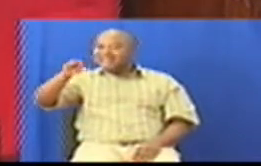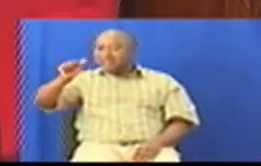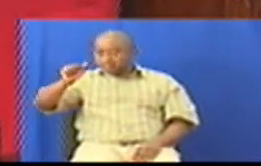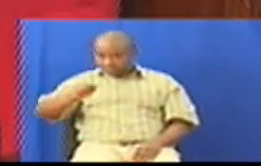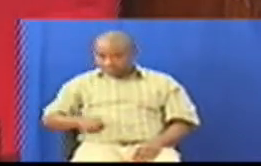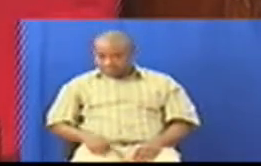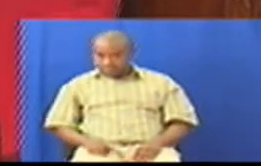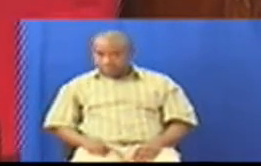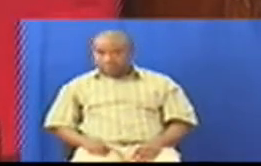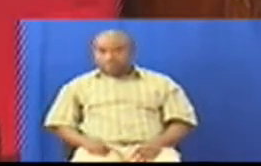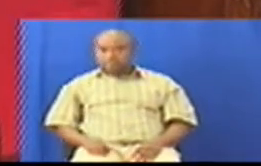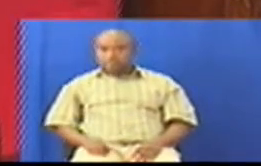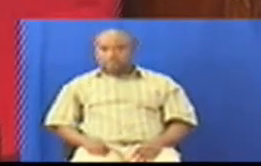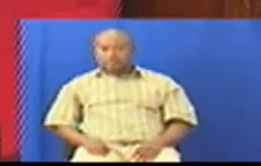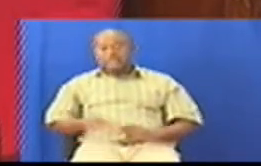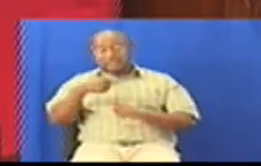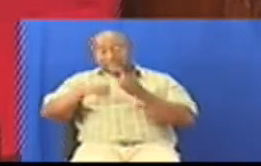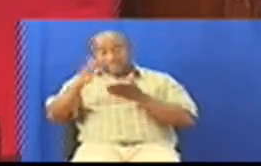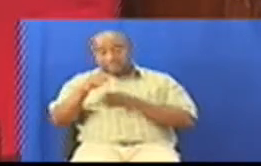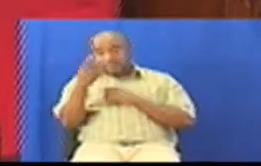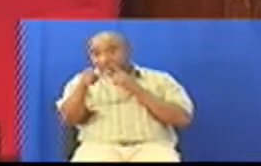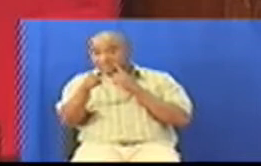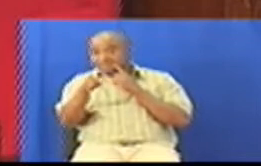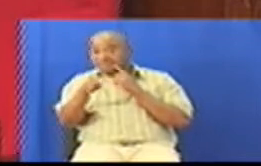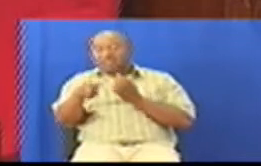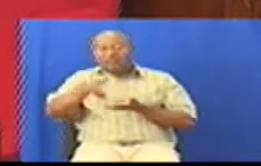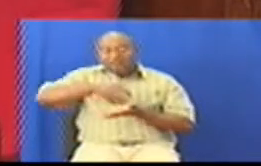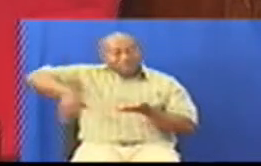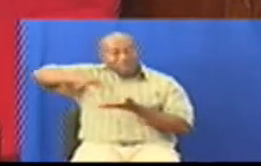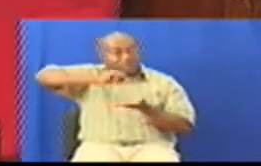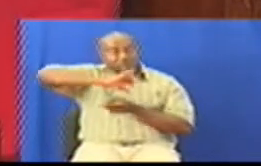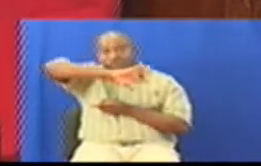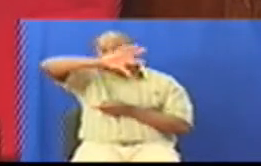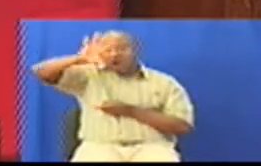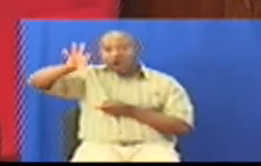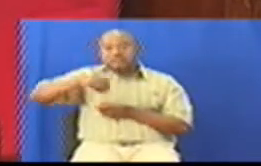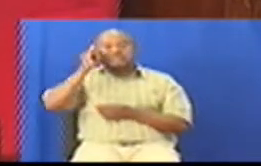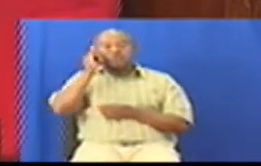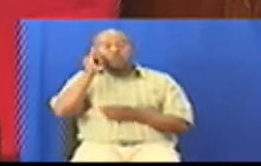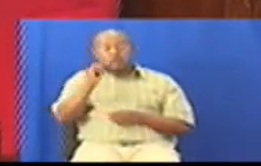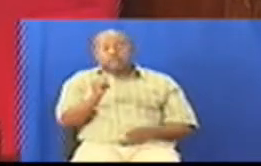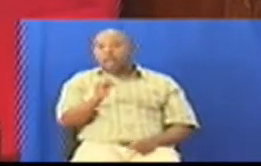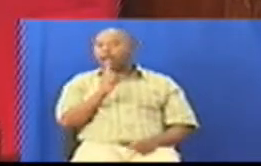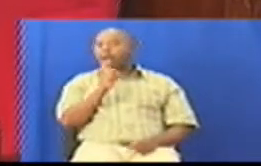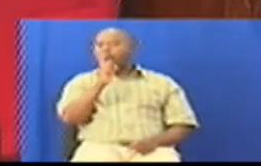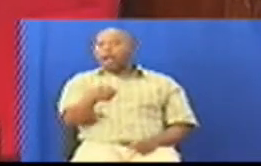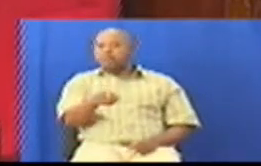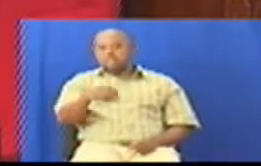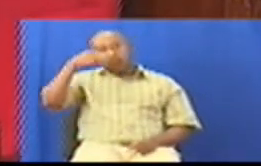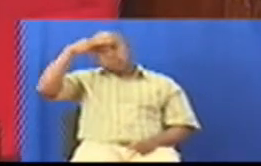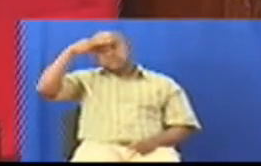Katika shauri hili hiyo namba 4, fujo zao za kukataa amri hali ya